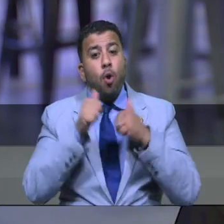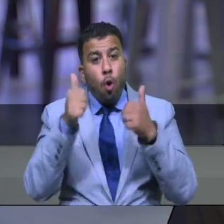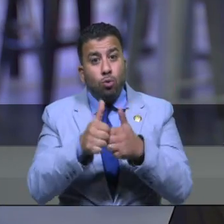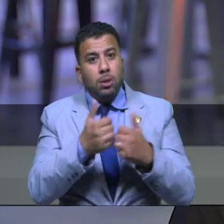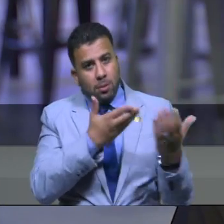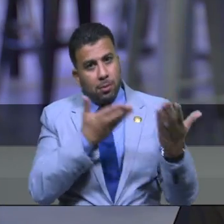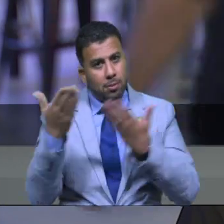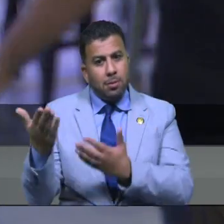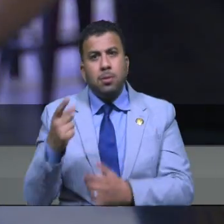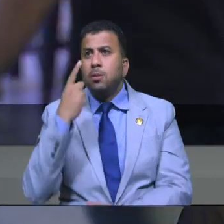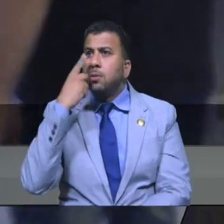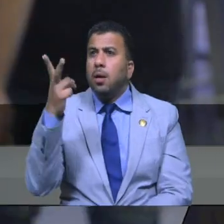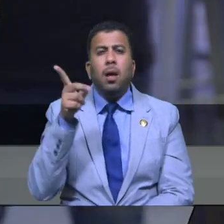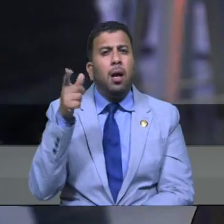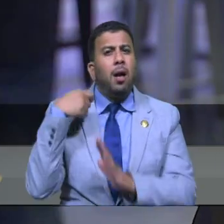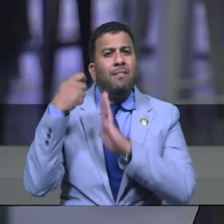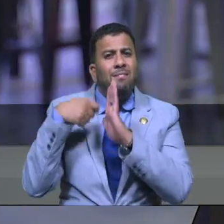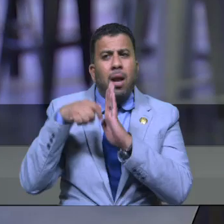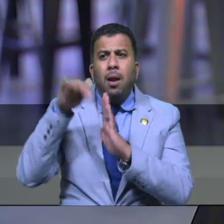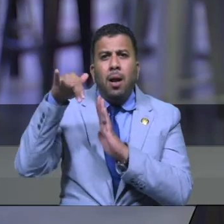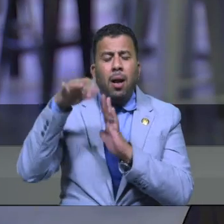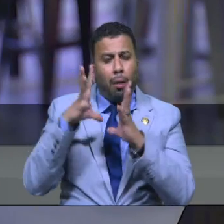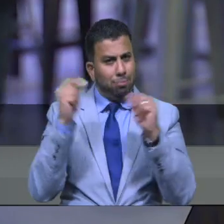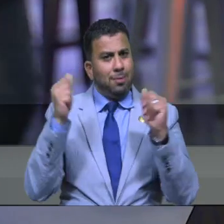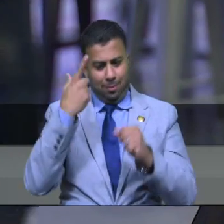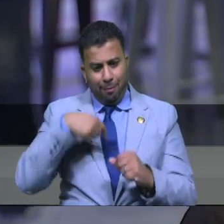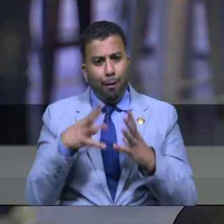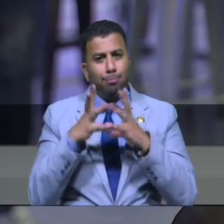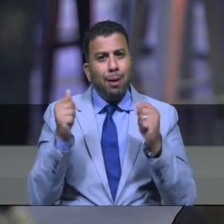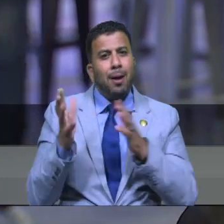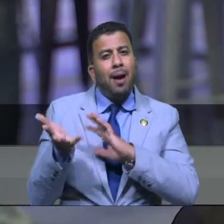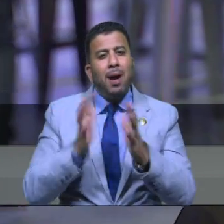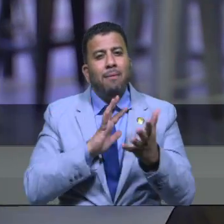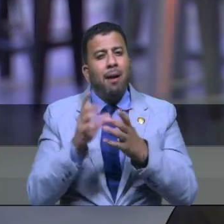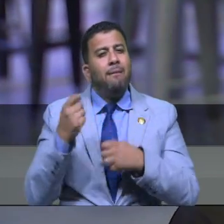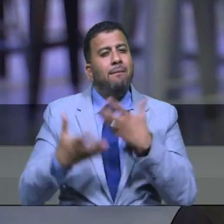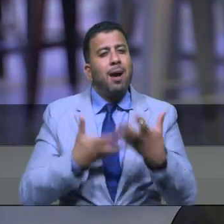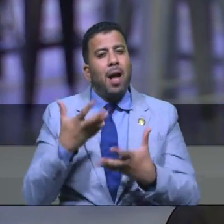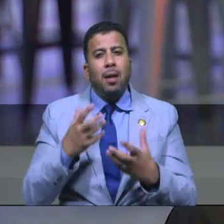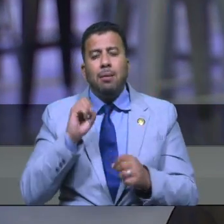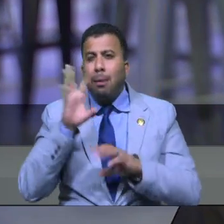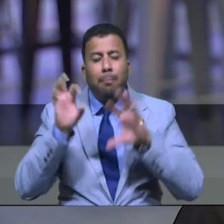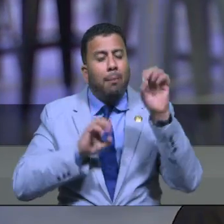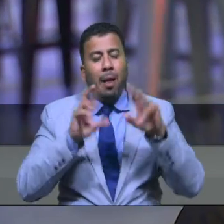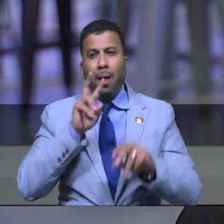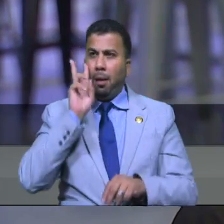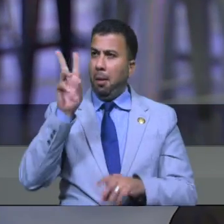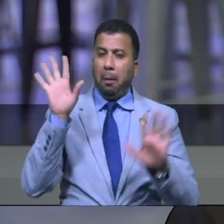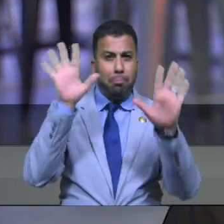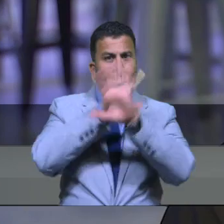يخوضون جميع الأقسام من الفعاليات هذه، من المؤثرات هذه. فعندنا مثلاً